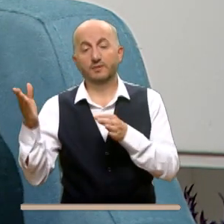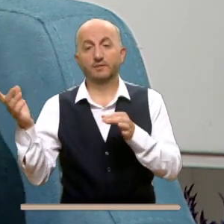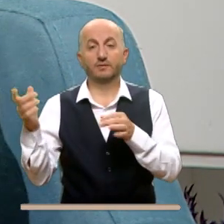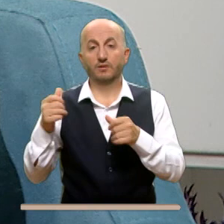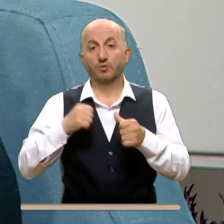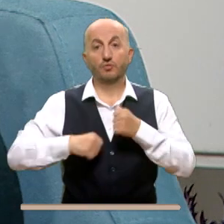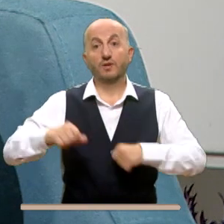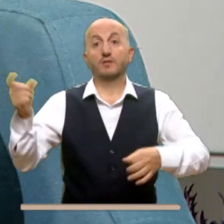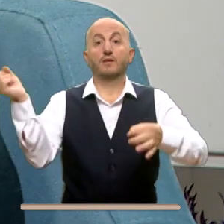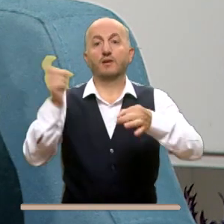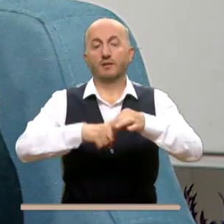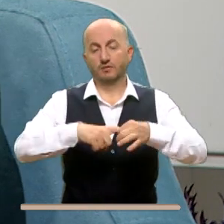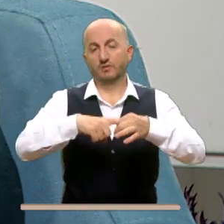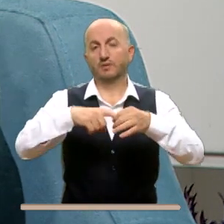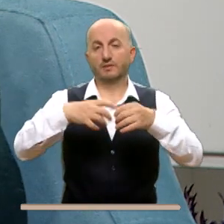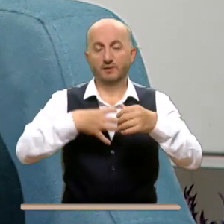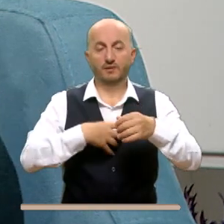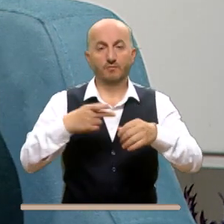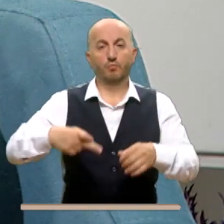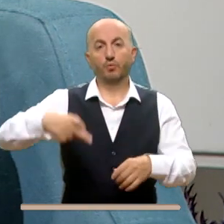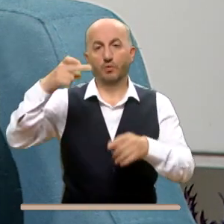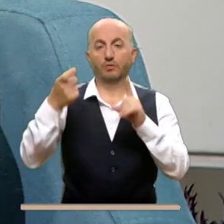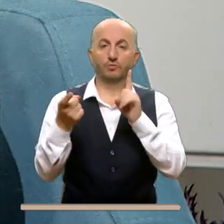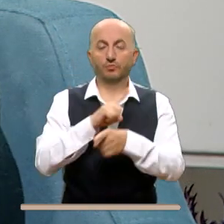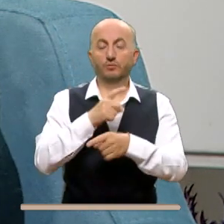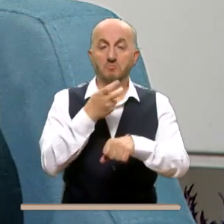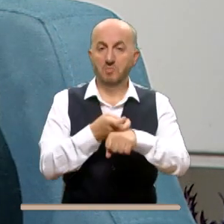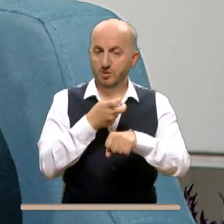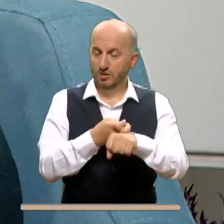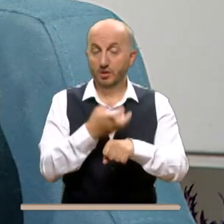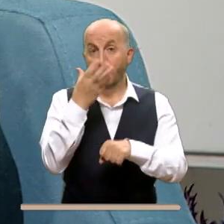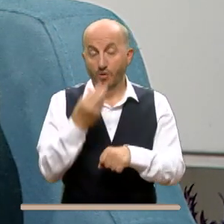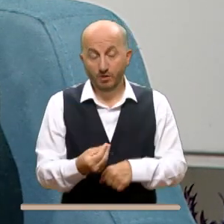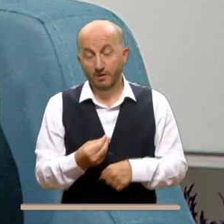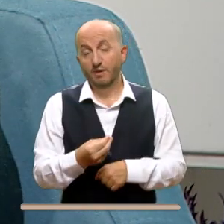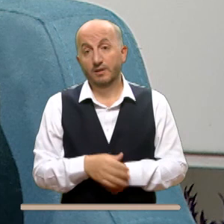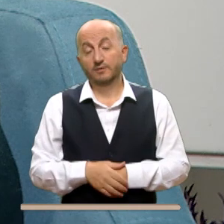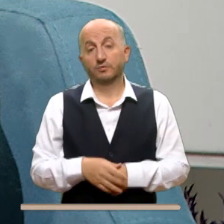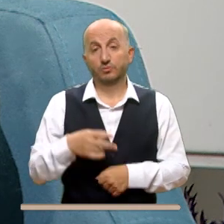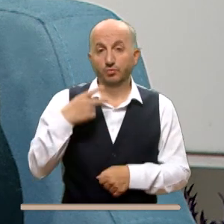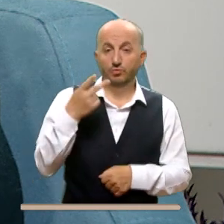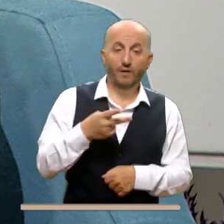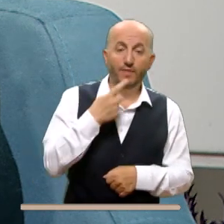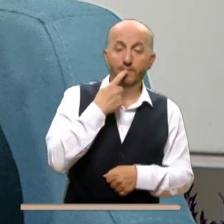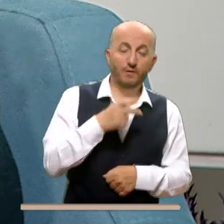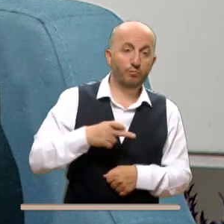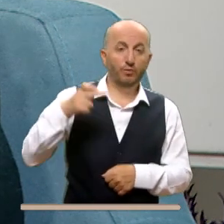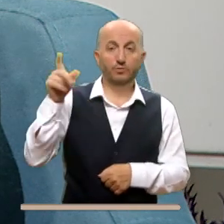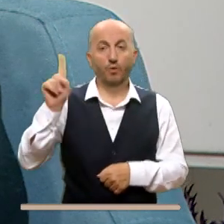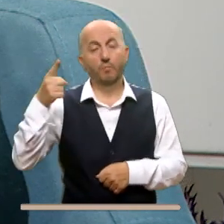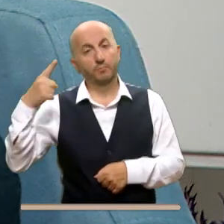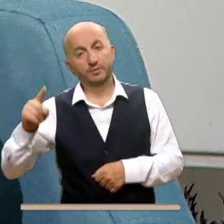yerleşen başarı, kendi puan türünde bu başarı sıralarıyla yerleşen, yine sözelde ve dil puanında 10.000'e